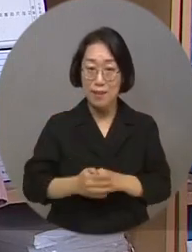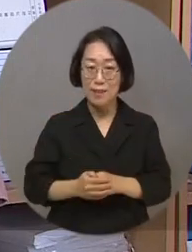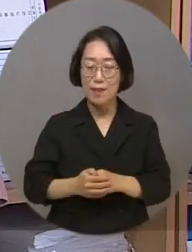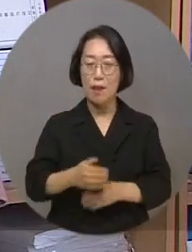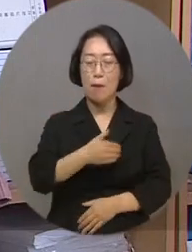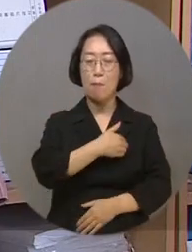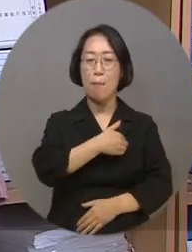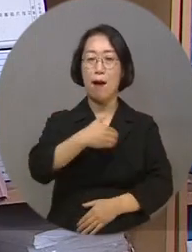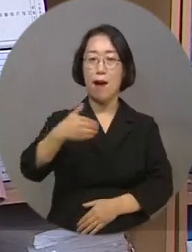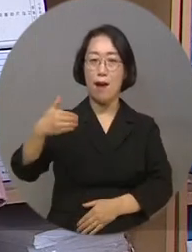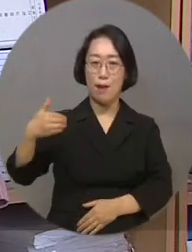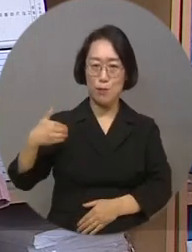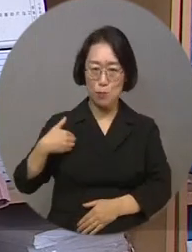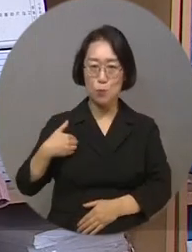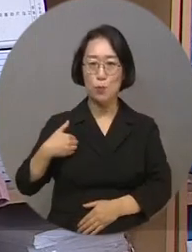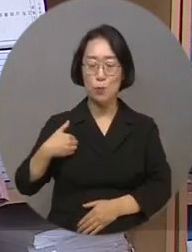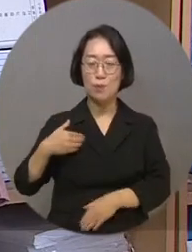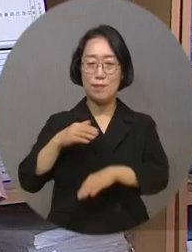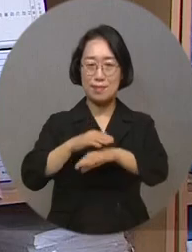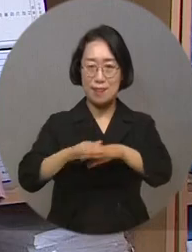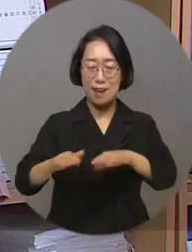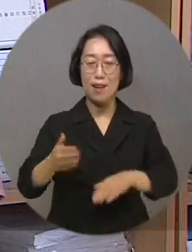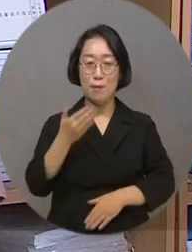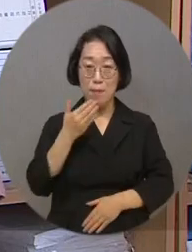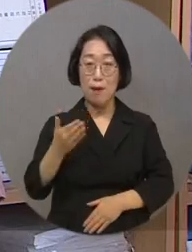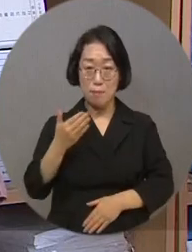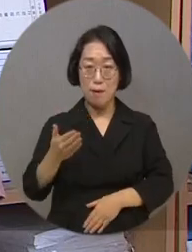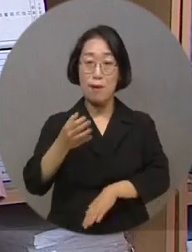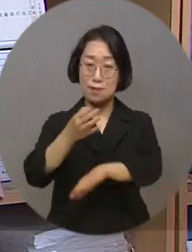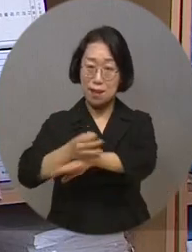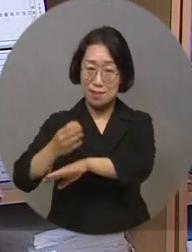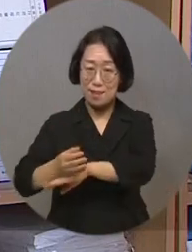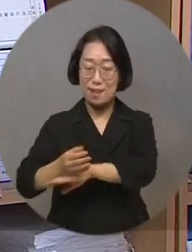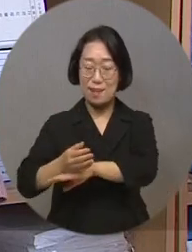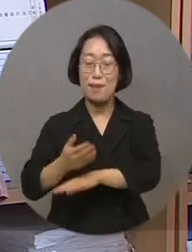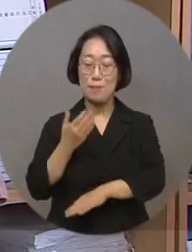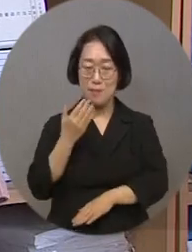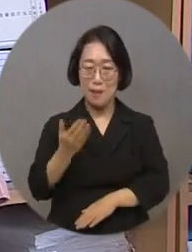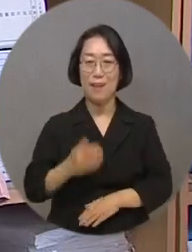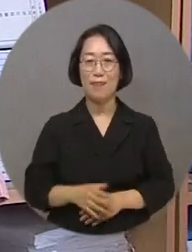만족감이 높은 제품들을 많이 만나실 수 있을 거라 생각합니다.